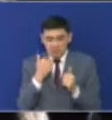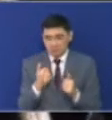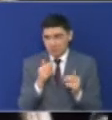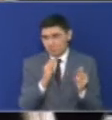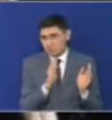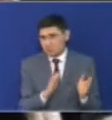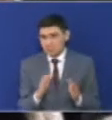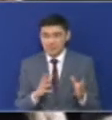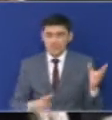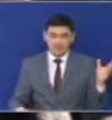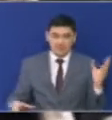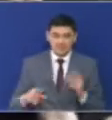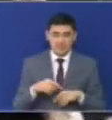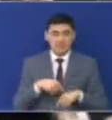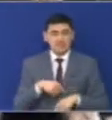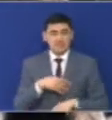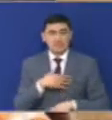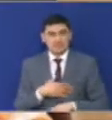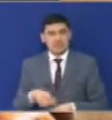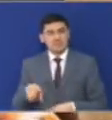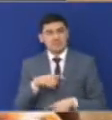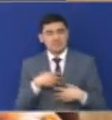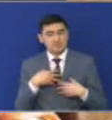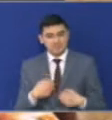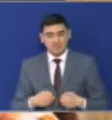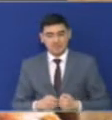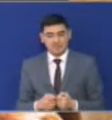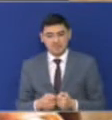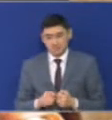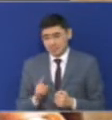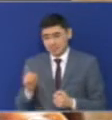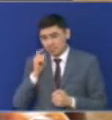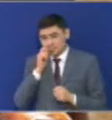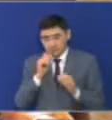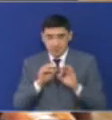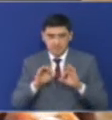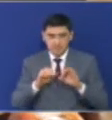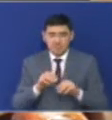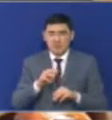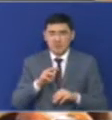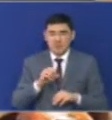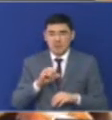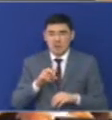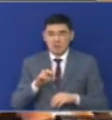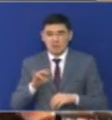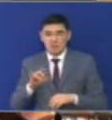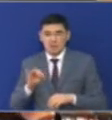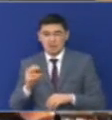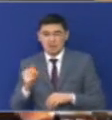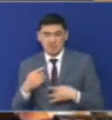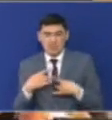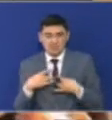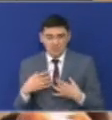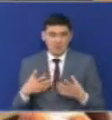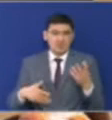всем довольны. Всем большого здоровья. Всех горожан с праздником Масленицы, с наступлением